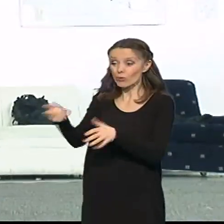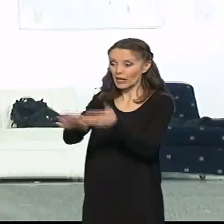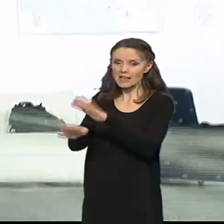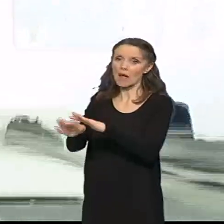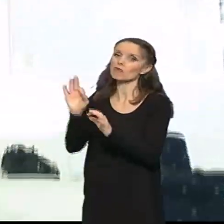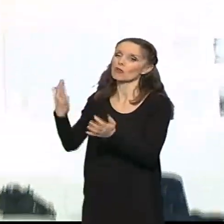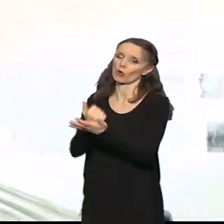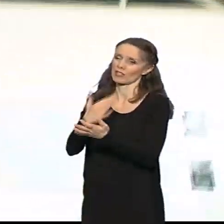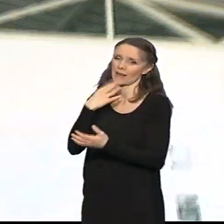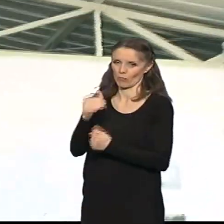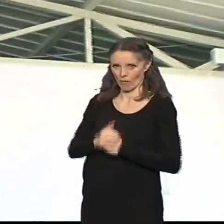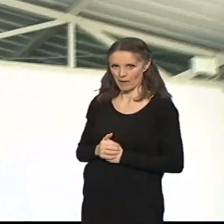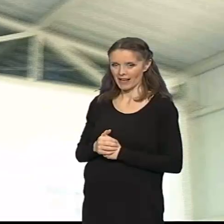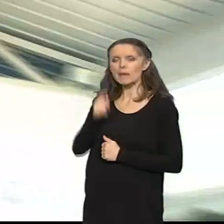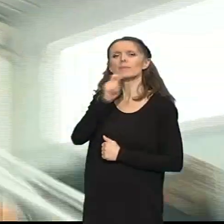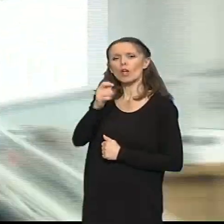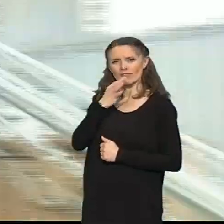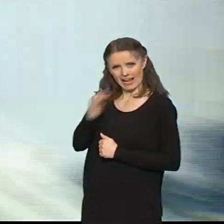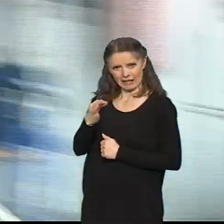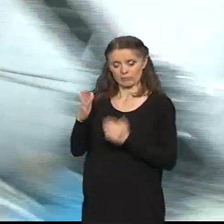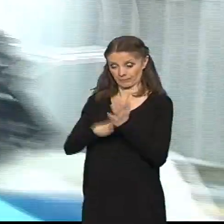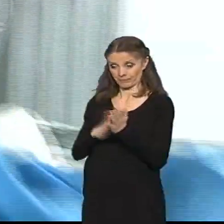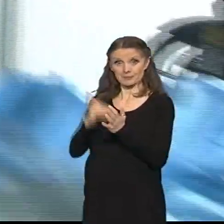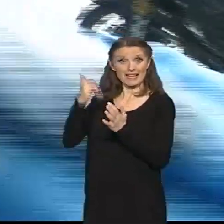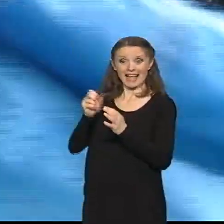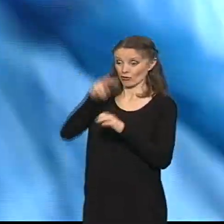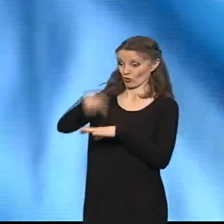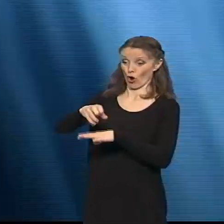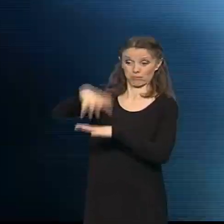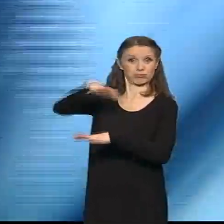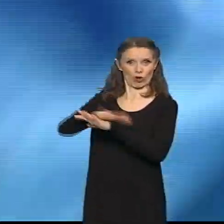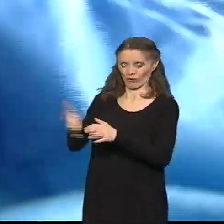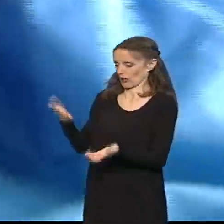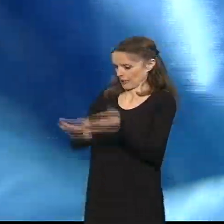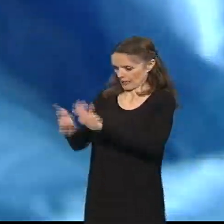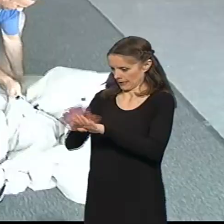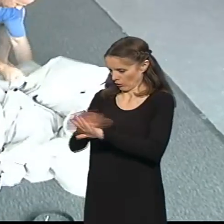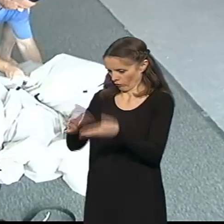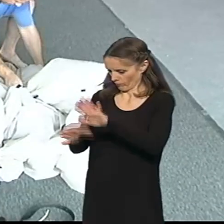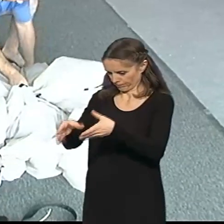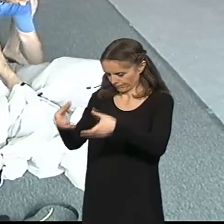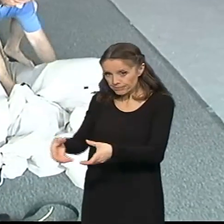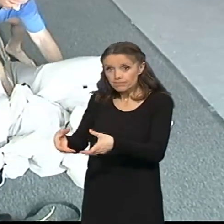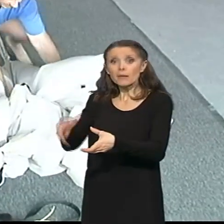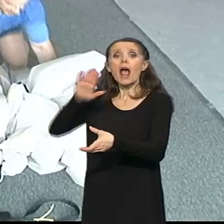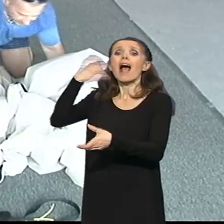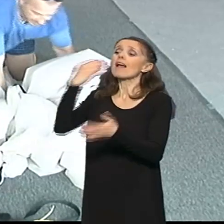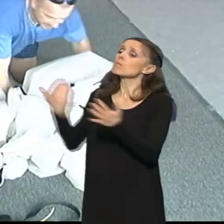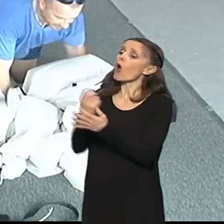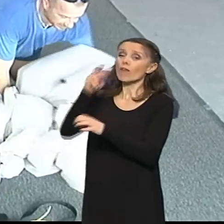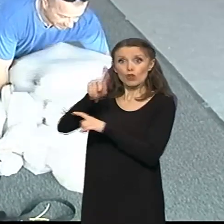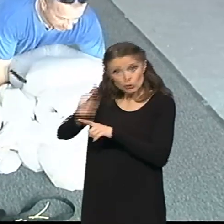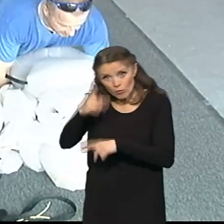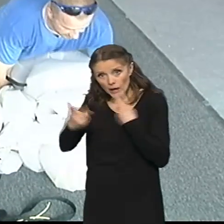pakovanje posle skoka, ali sad ako on treba ponovo da skače, on proverava sve ili kako? Ovako, paker